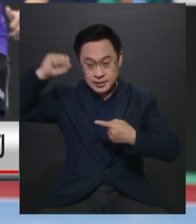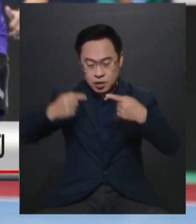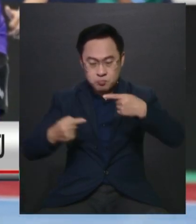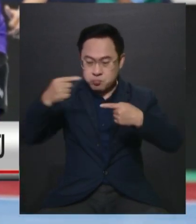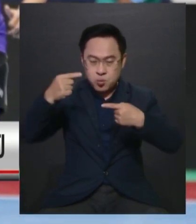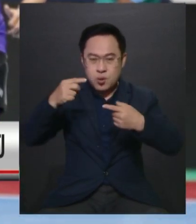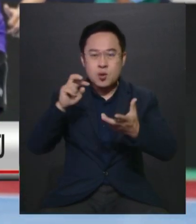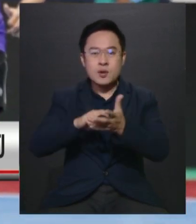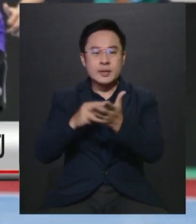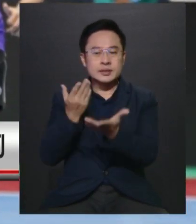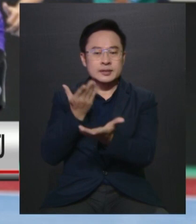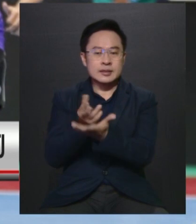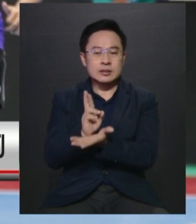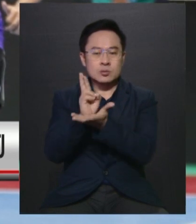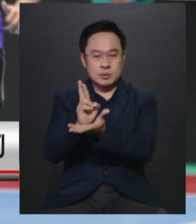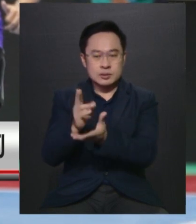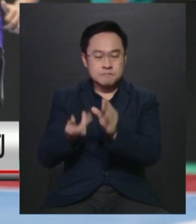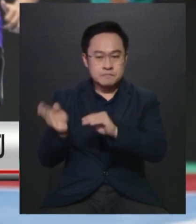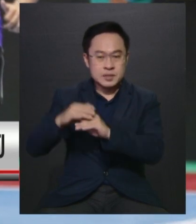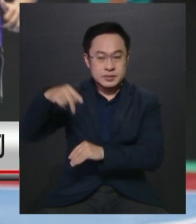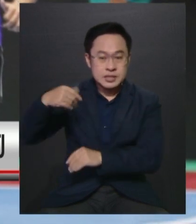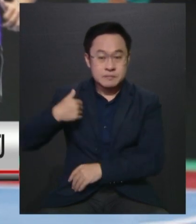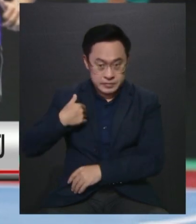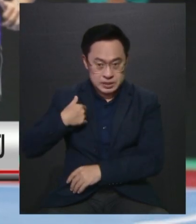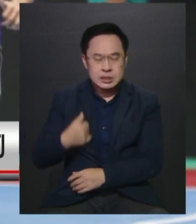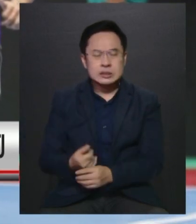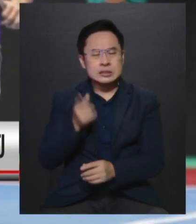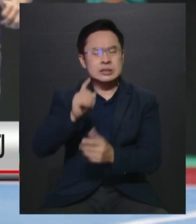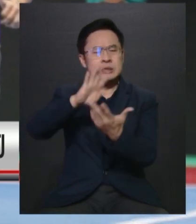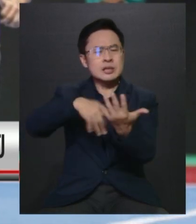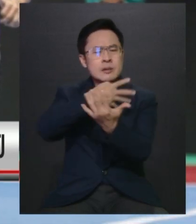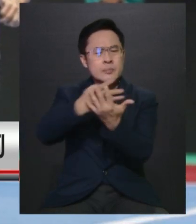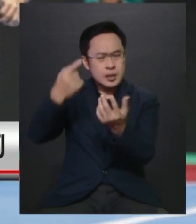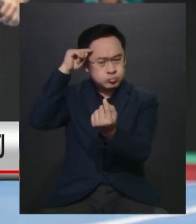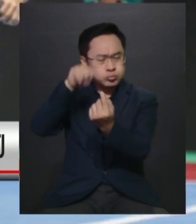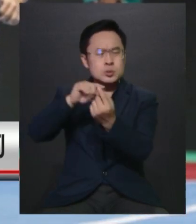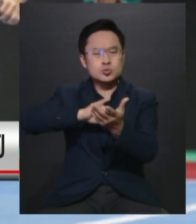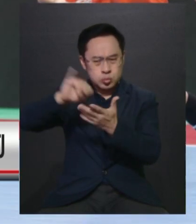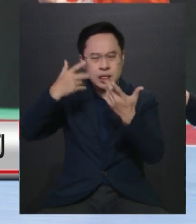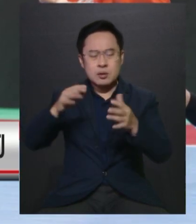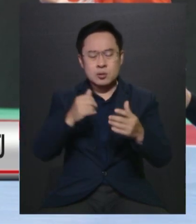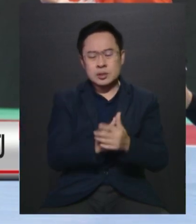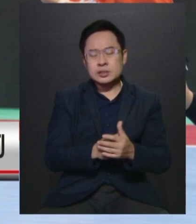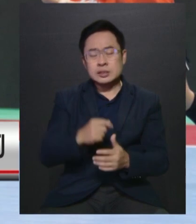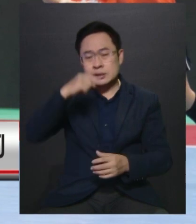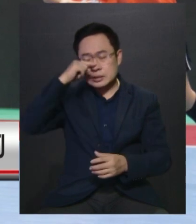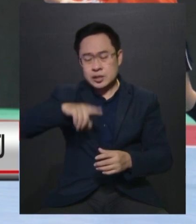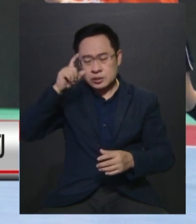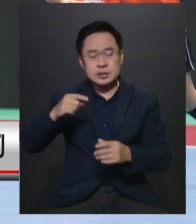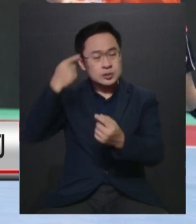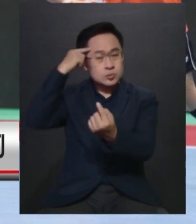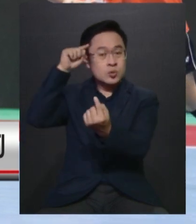ามเป้านะกับการผ่านเข้าสู่รอบชิงชนะเลิศ NSDF 2023โดย2เกมรอบแรกเนี่ยก็มียอดอัดฉีดรวมทั้งห